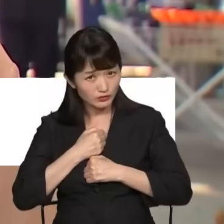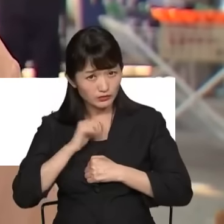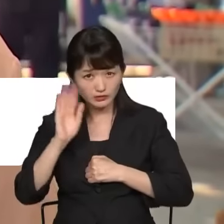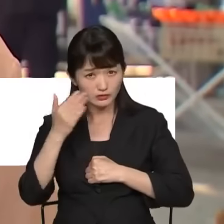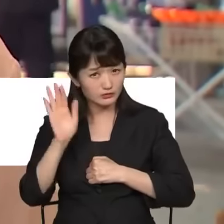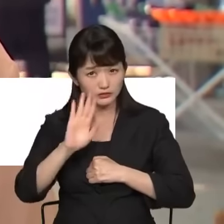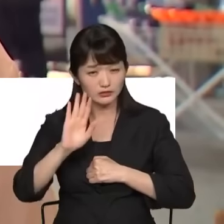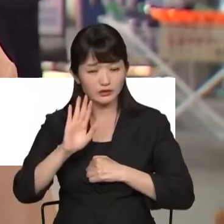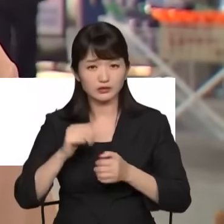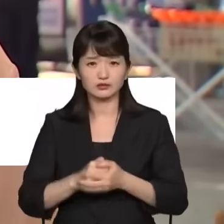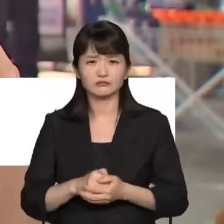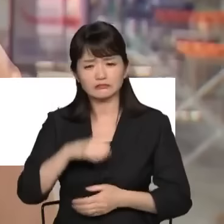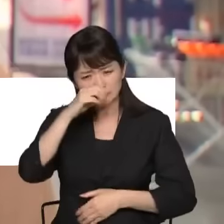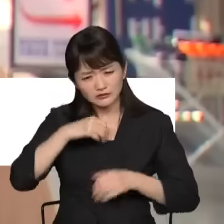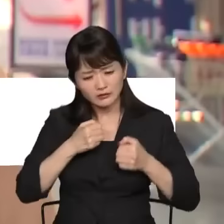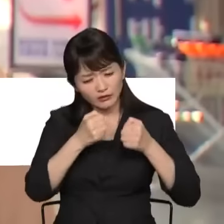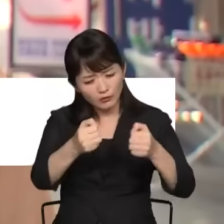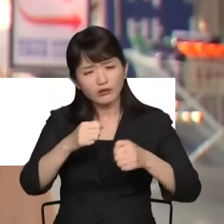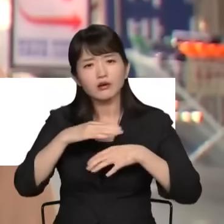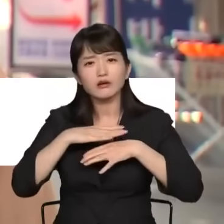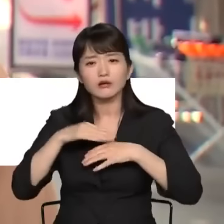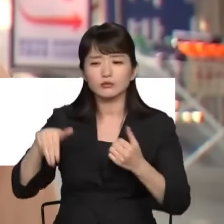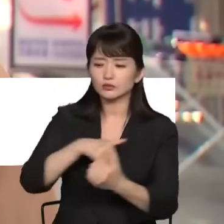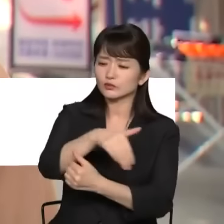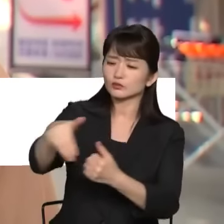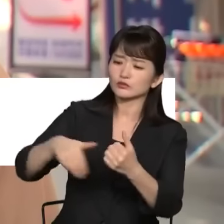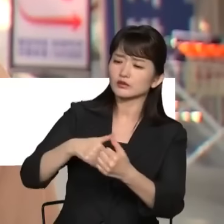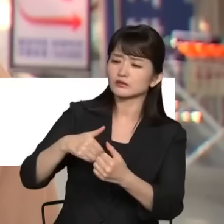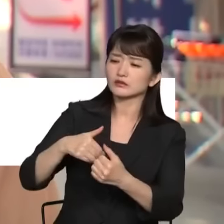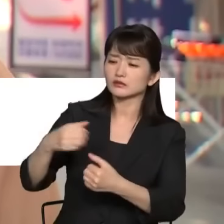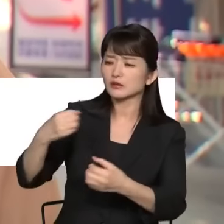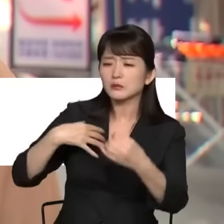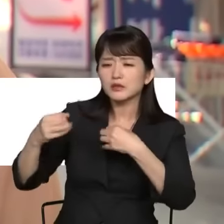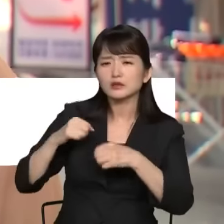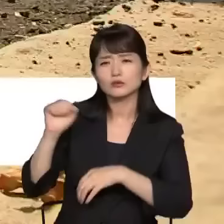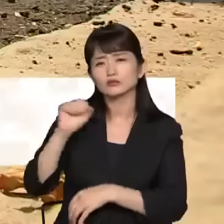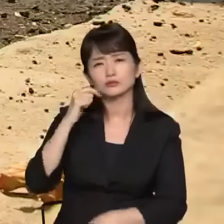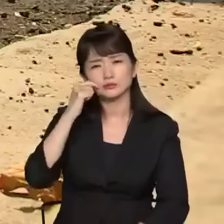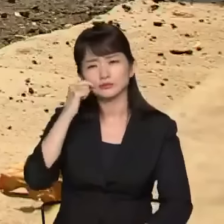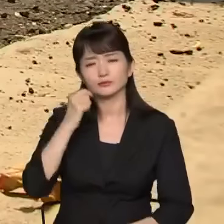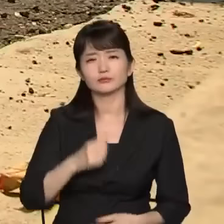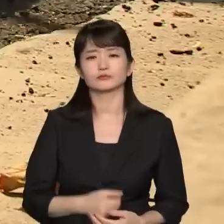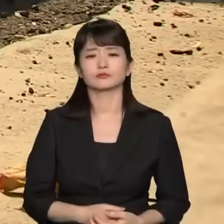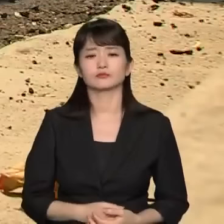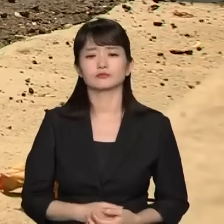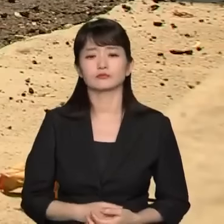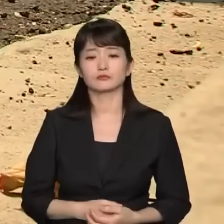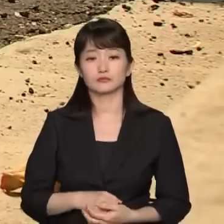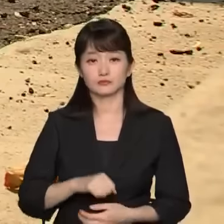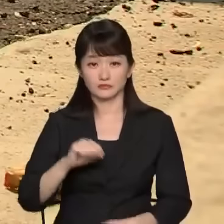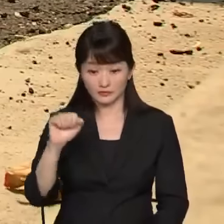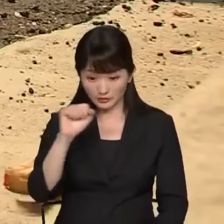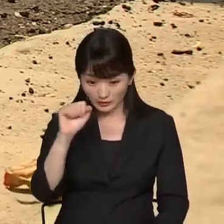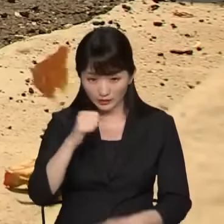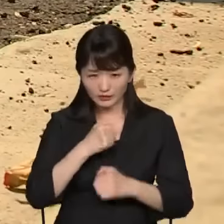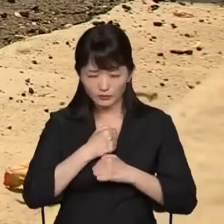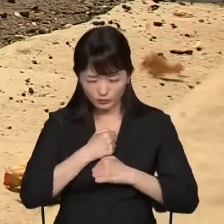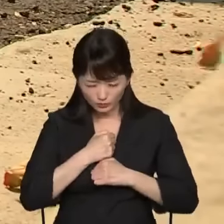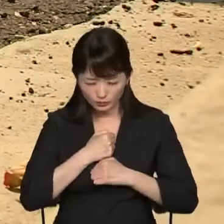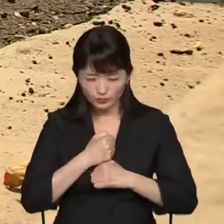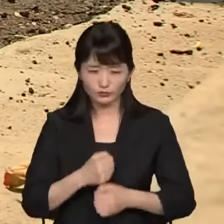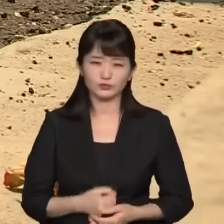아니라서 그냥 겁이 나요. 주변에서는 운전을 못하겠다는 친구들이 더 많아요. 운전할 때도